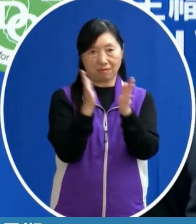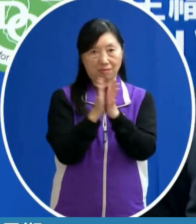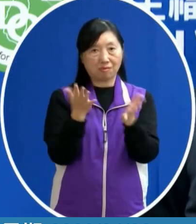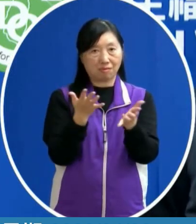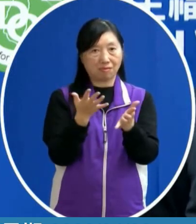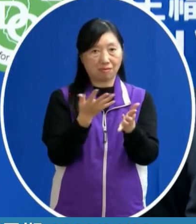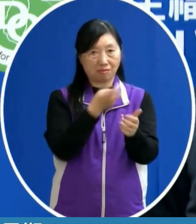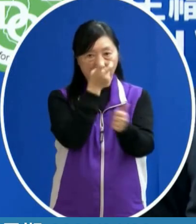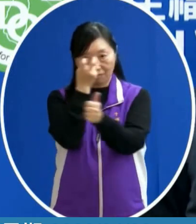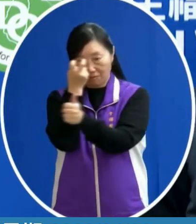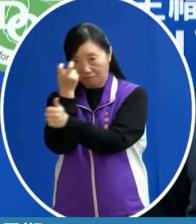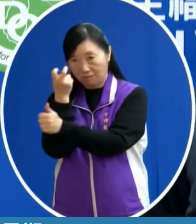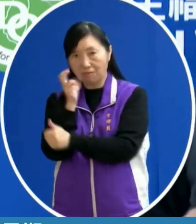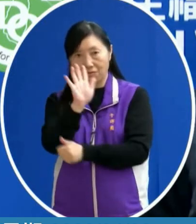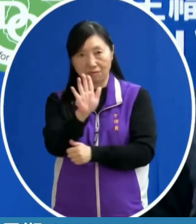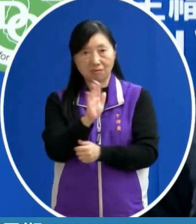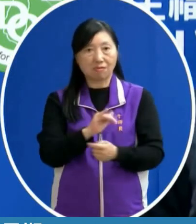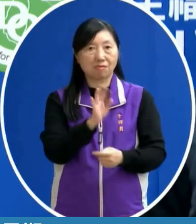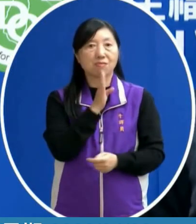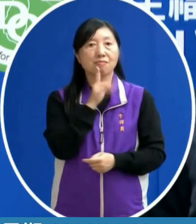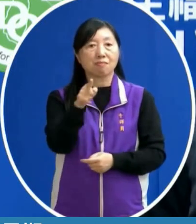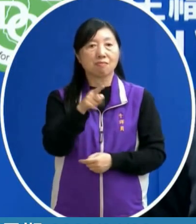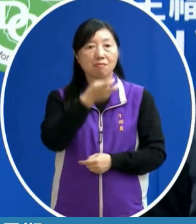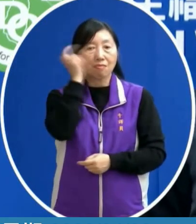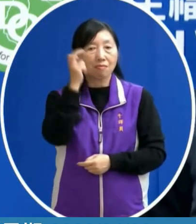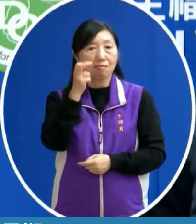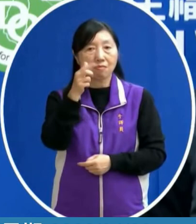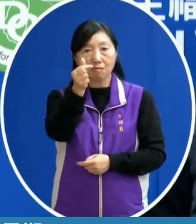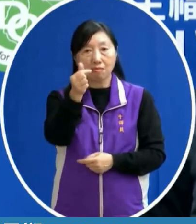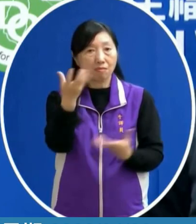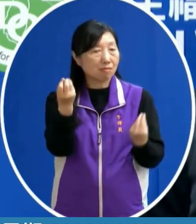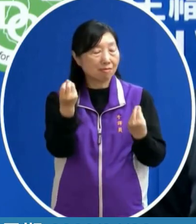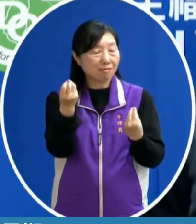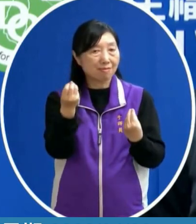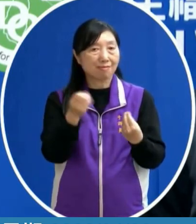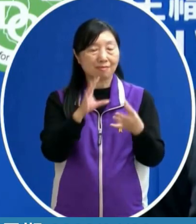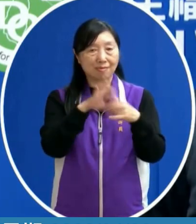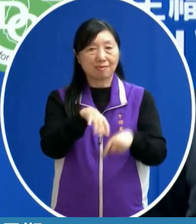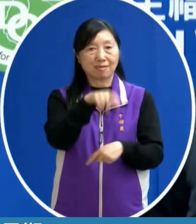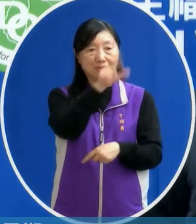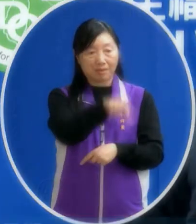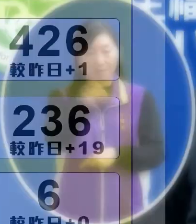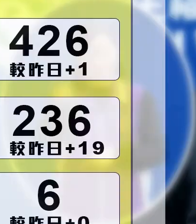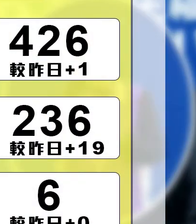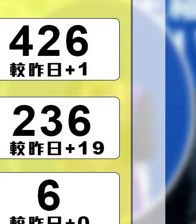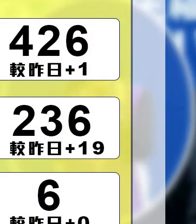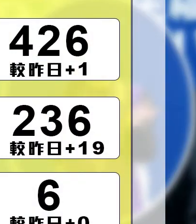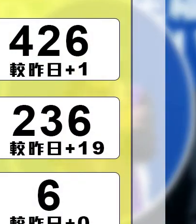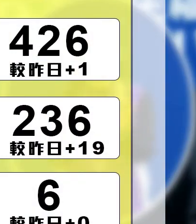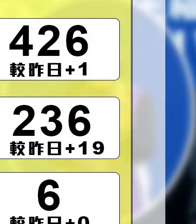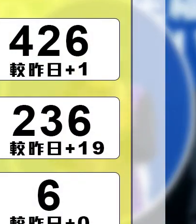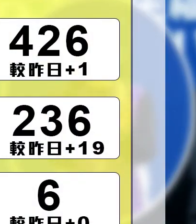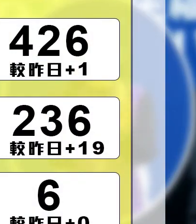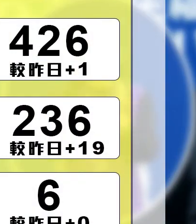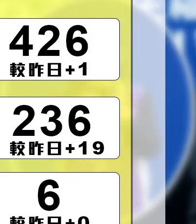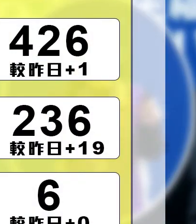期满，并没有发现阳性的个案。好，那这两个案子我们都会结案。